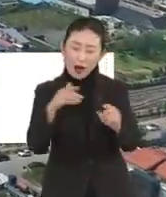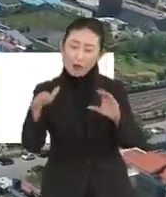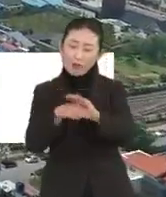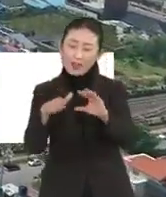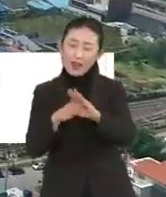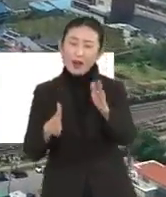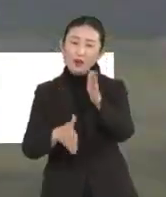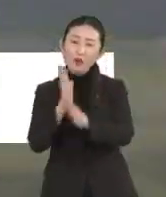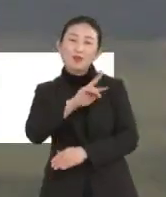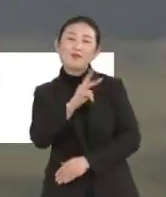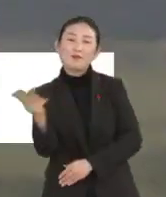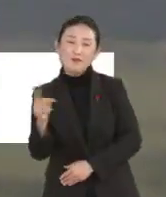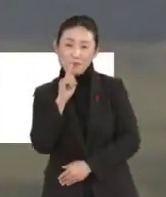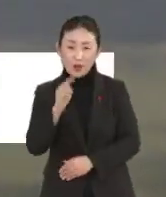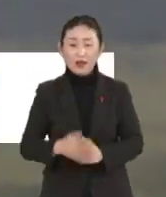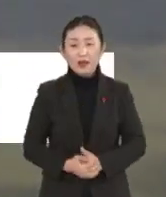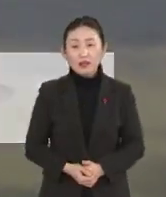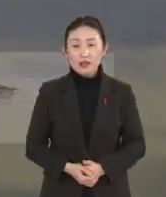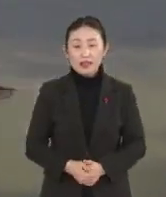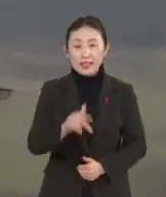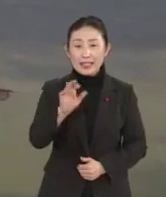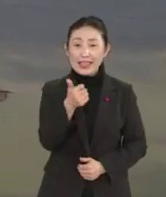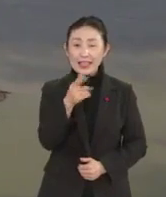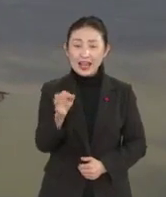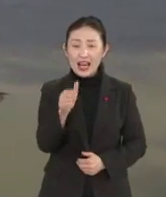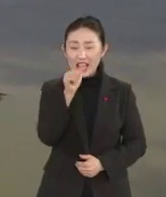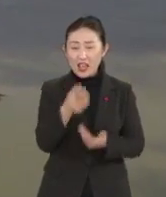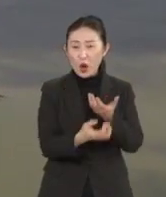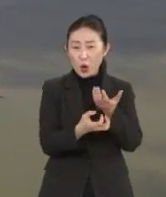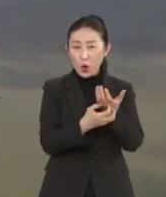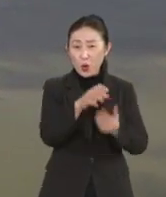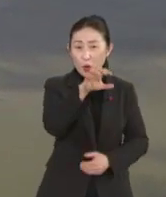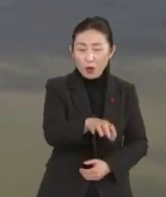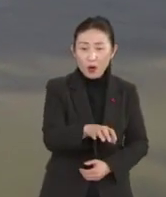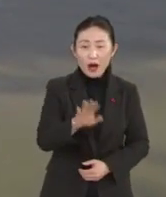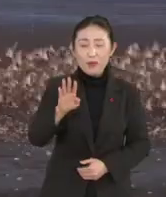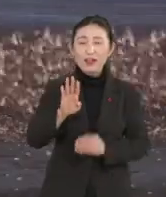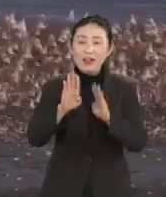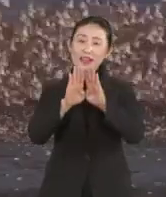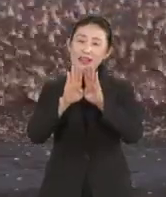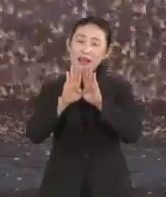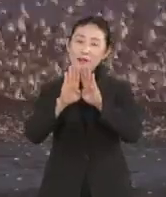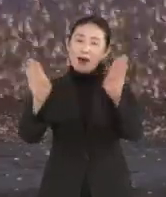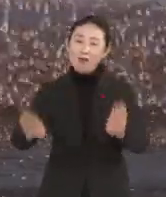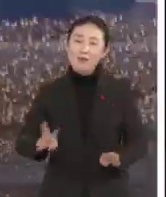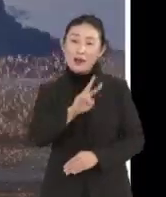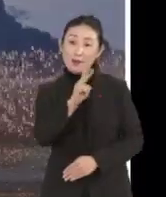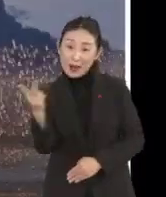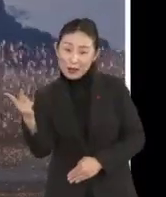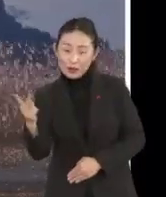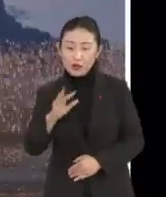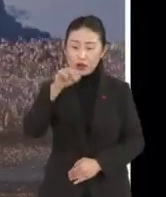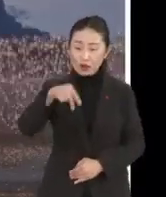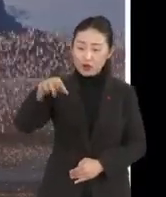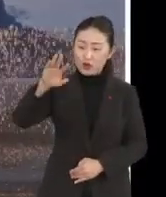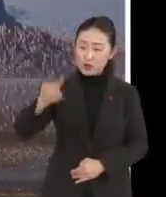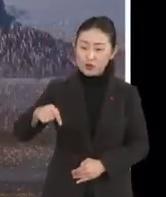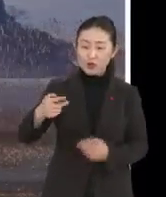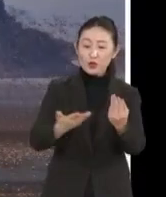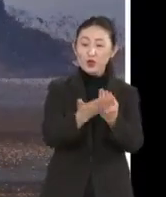말합니다 장항재련소를 세계적인 산업박물관으로 또 세계유산인 유부도에